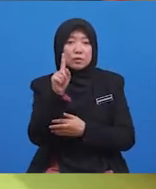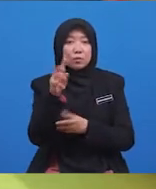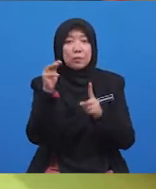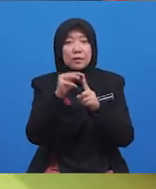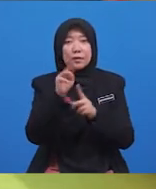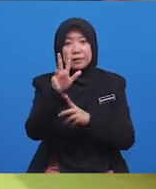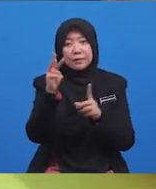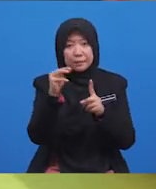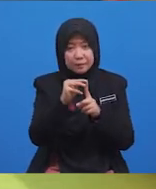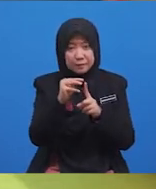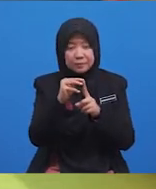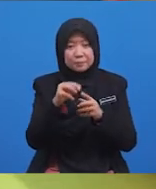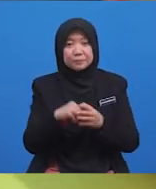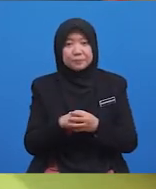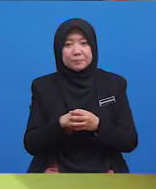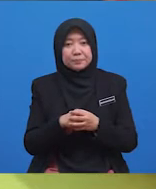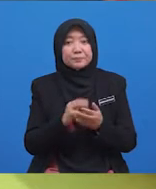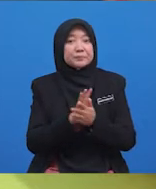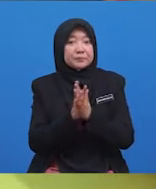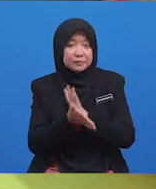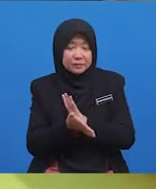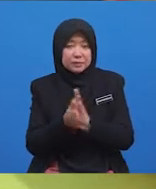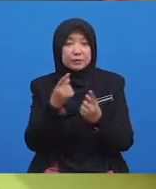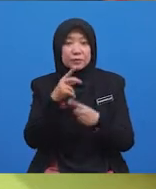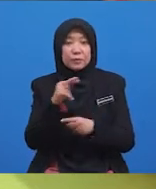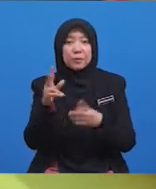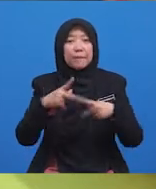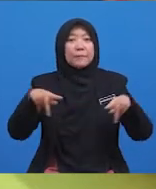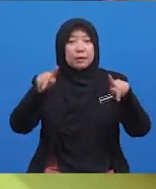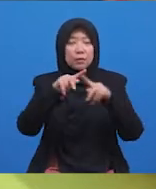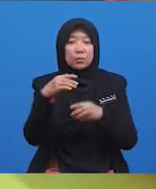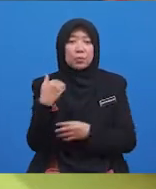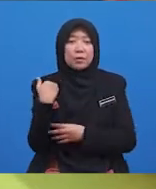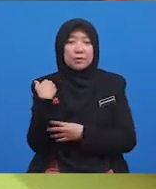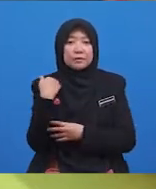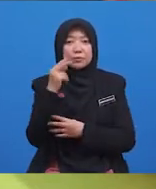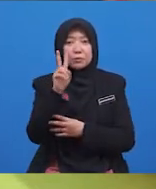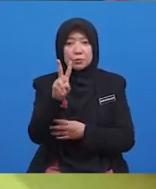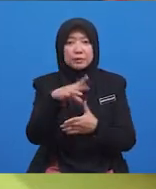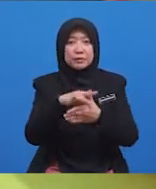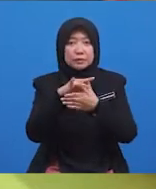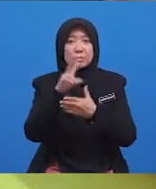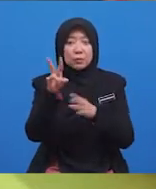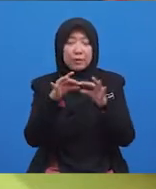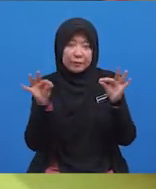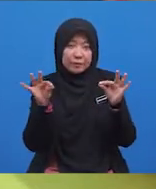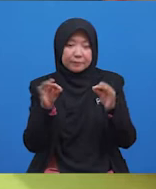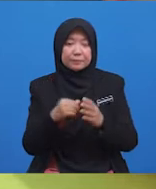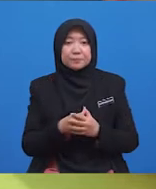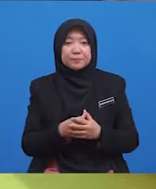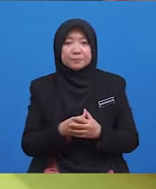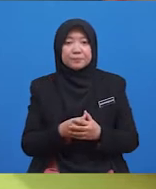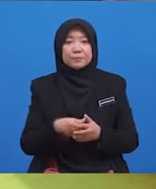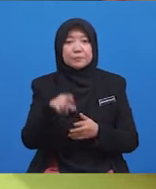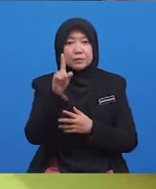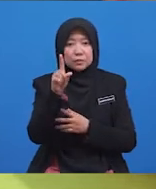diperuntukkan adalah 3 markah. Justeru, jawapan yang diperlukan adalah 2 isim bersamaan 2 ayat.